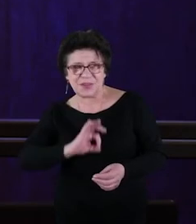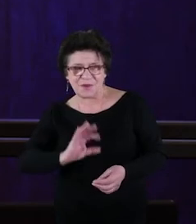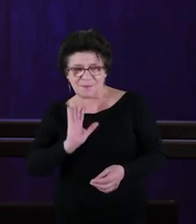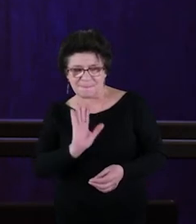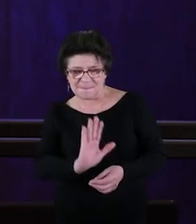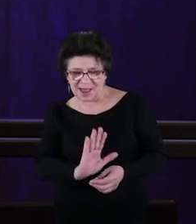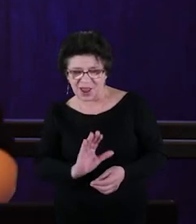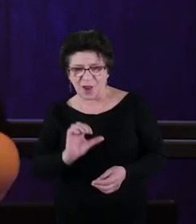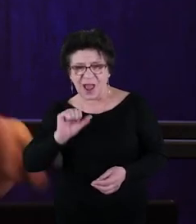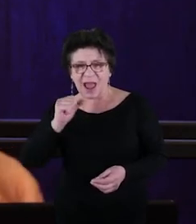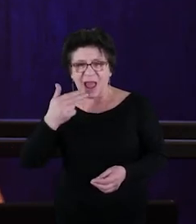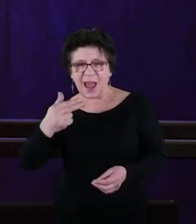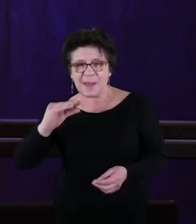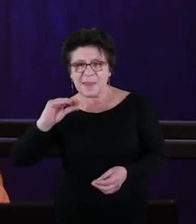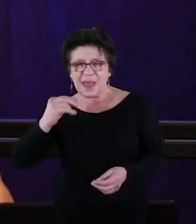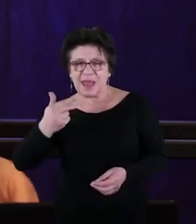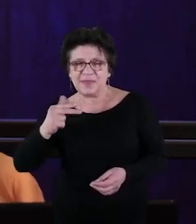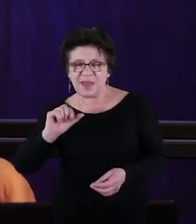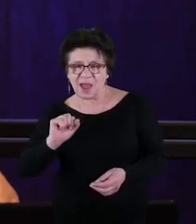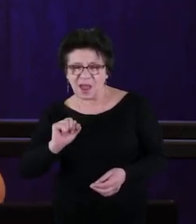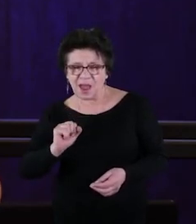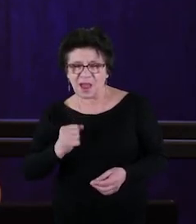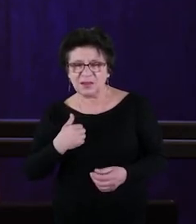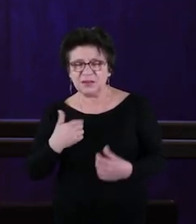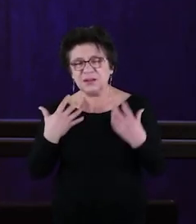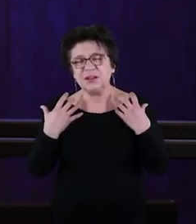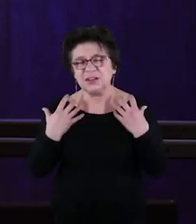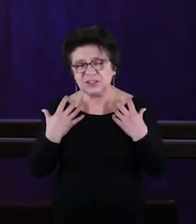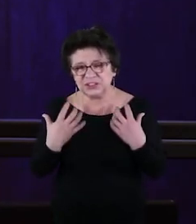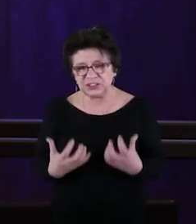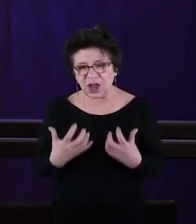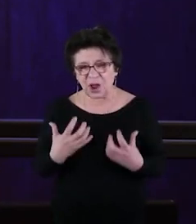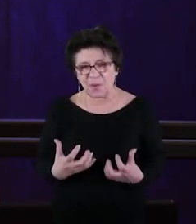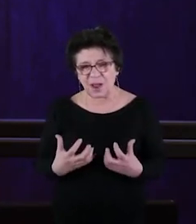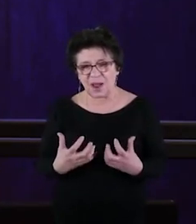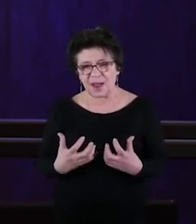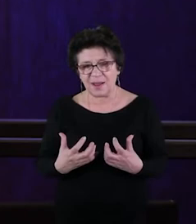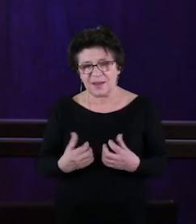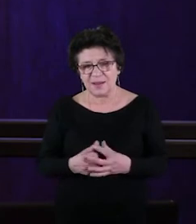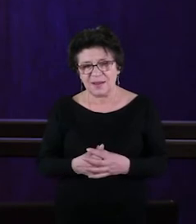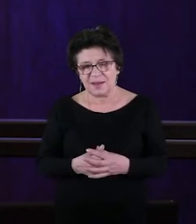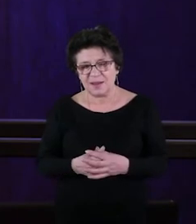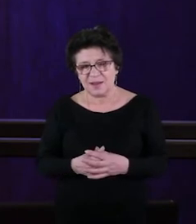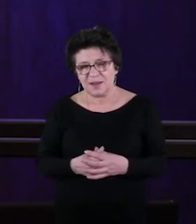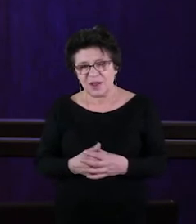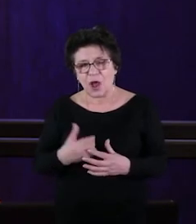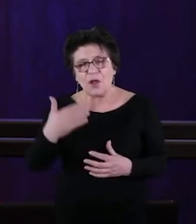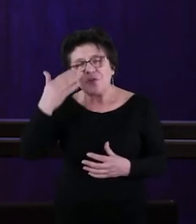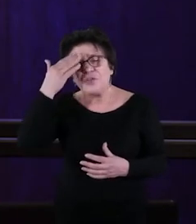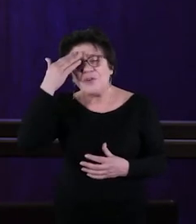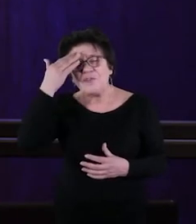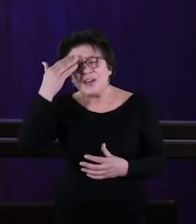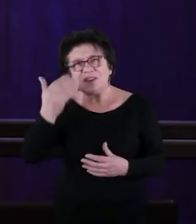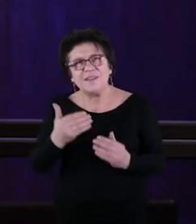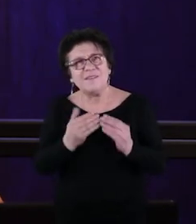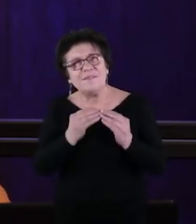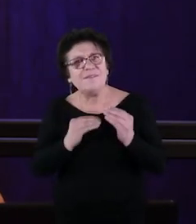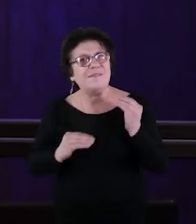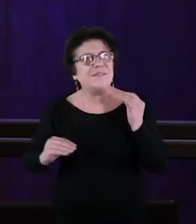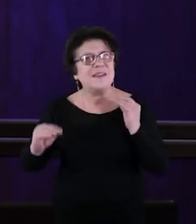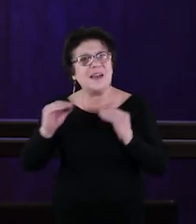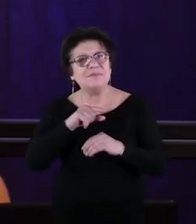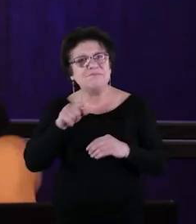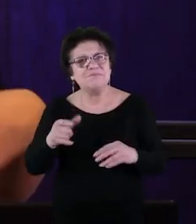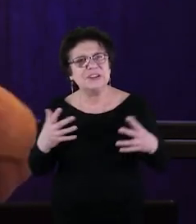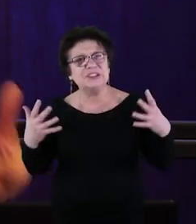i ta Anetka strasznie chciała się się dowiedzieć czegoś więcej o masonach i była